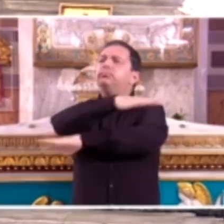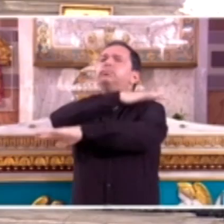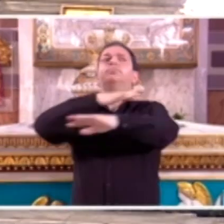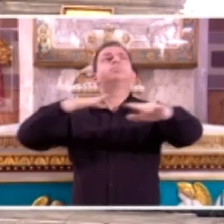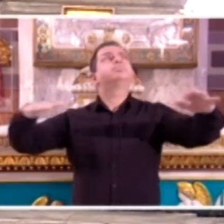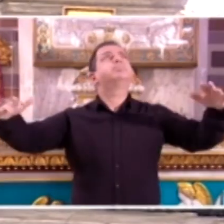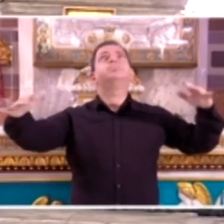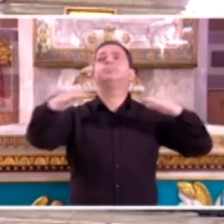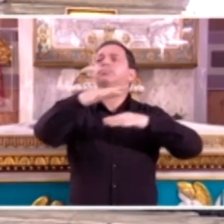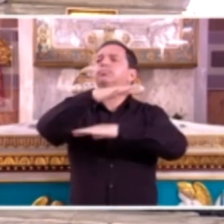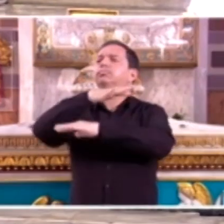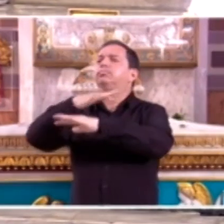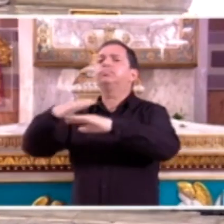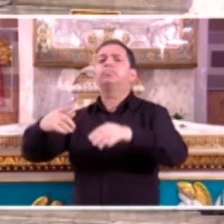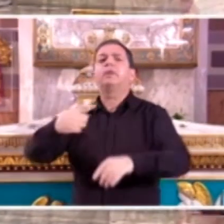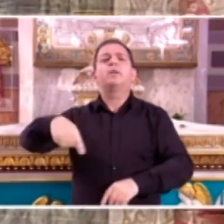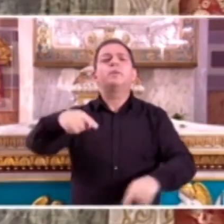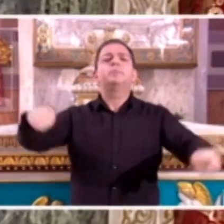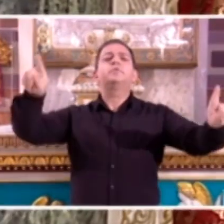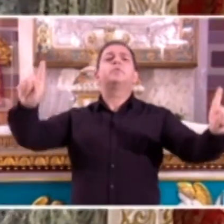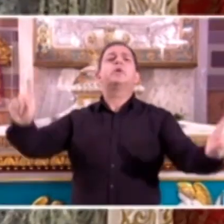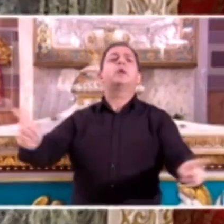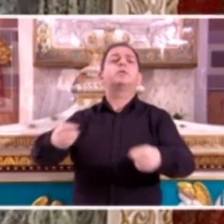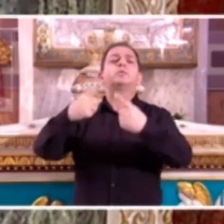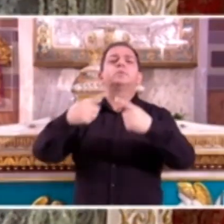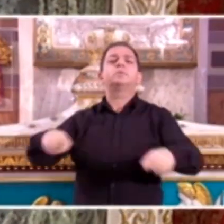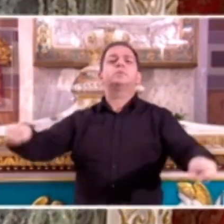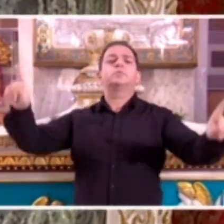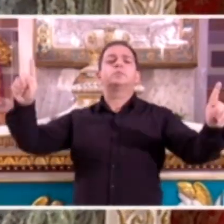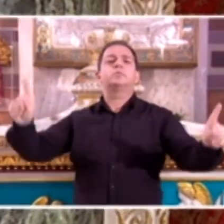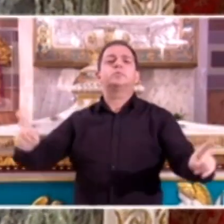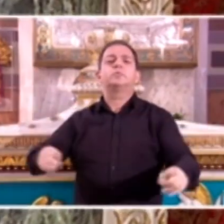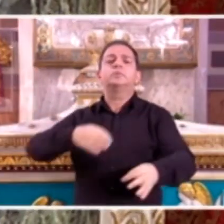πτερωτά. Τον επινίκιον